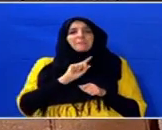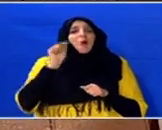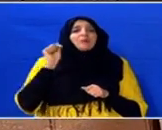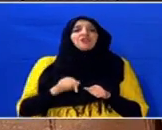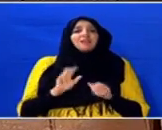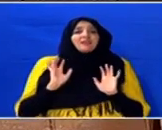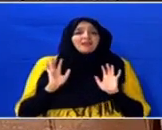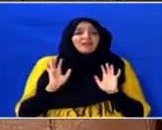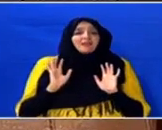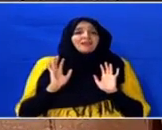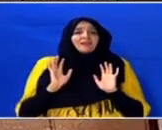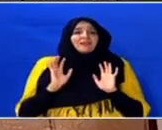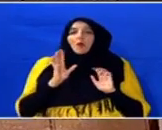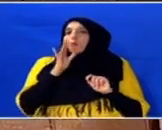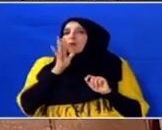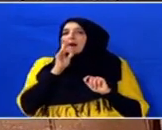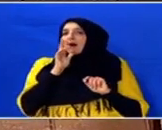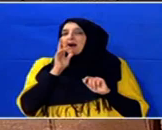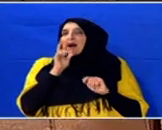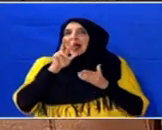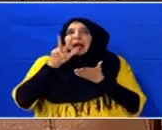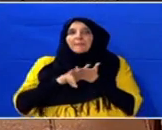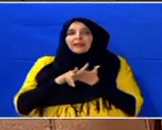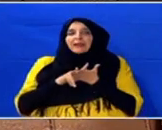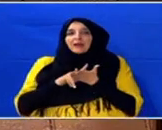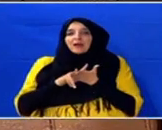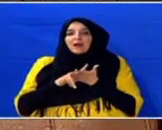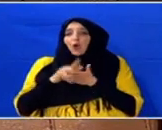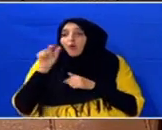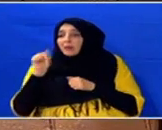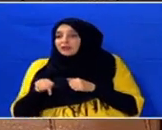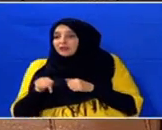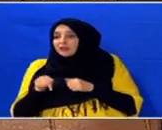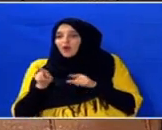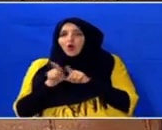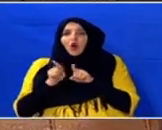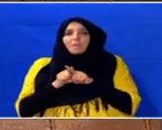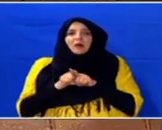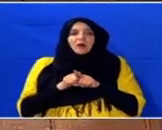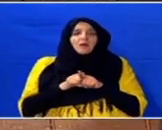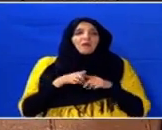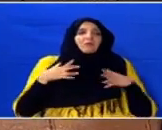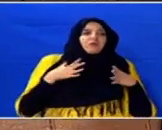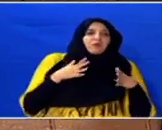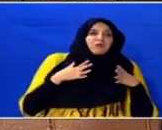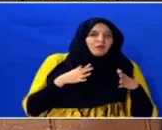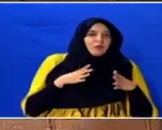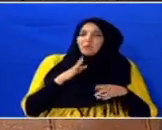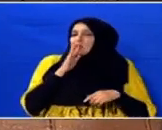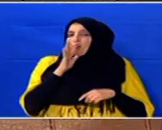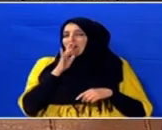فرضا، لا يمكن أن ترتقي تلك الأيام إلى مستوى أو إلى